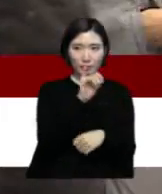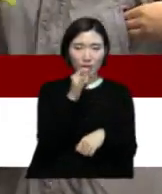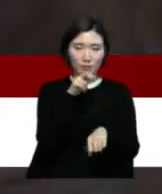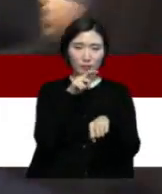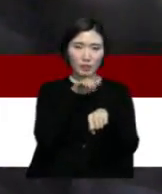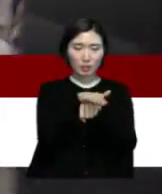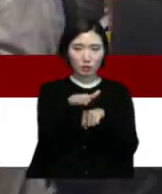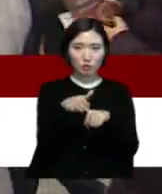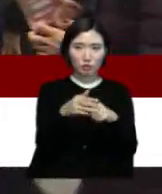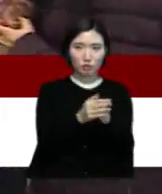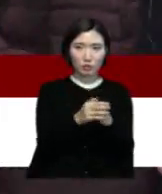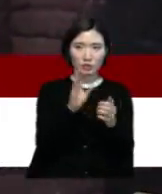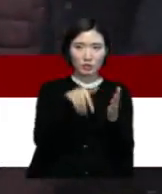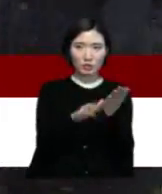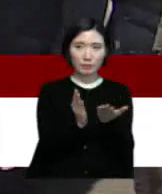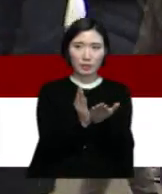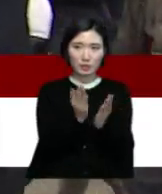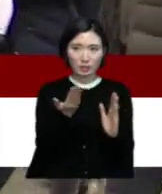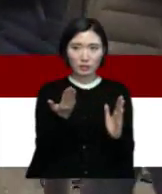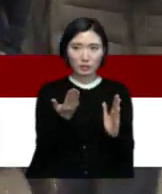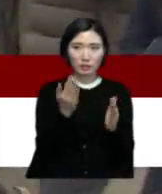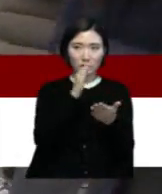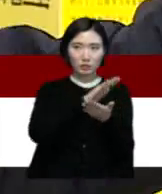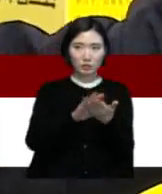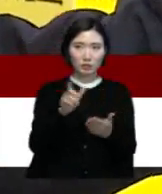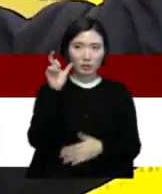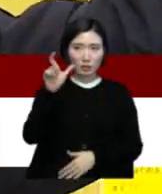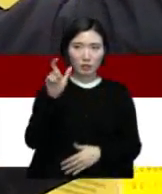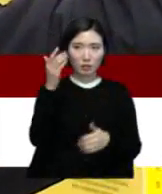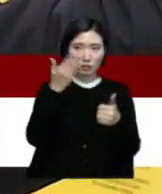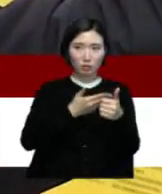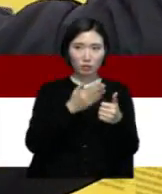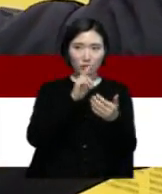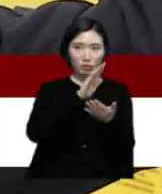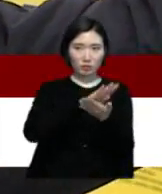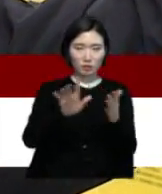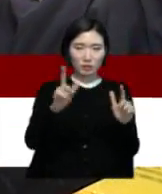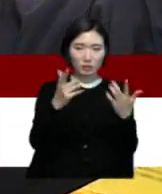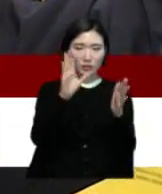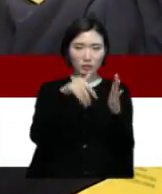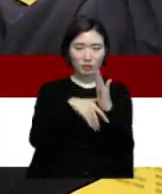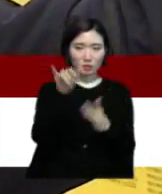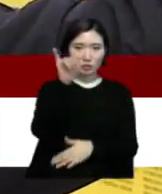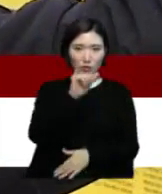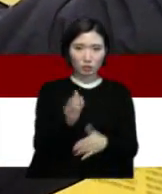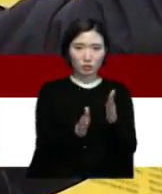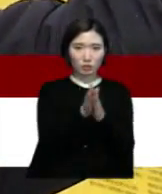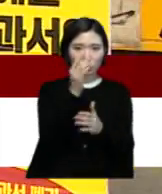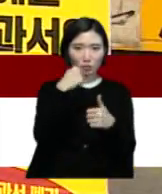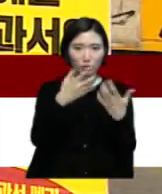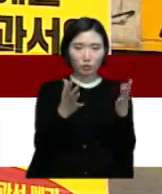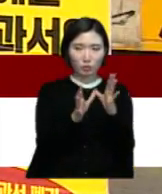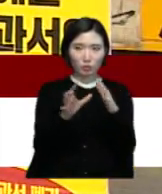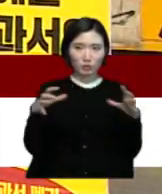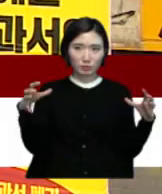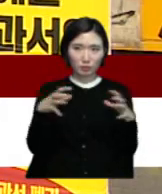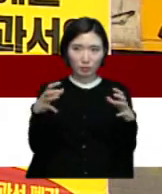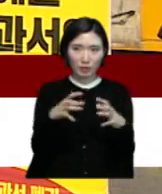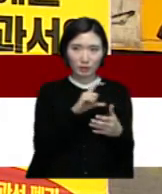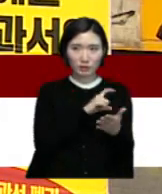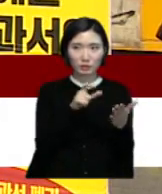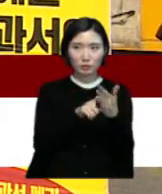시대착오적 국정 교과서 철회 를 강력히 요구했으며 철회하지 않을 경우 전국 시 도교육감 협의회 소 집과